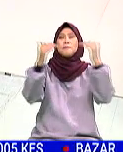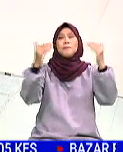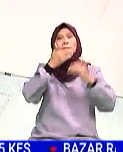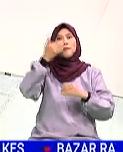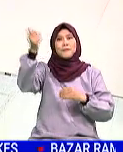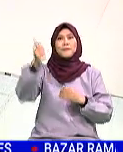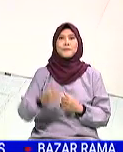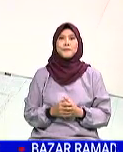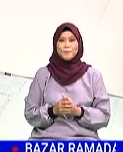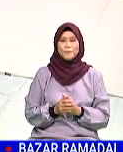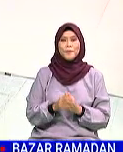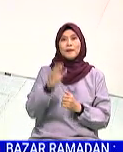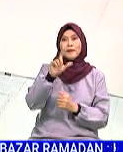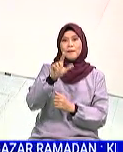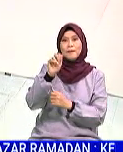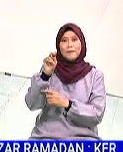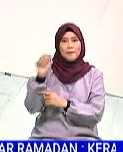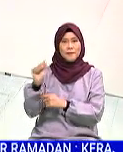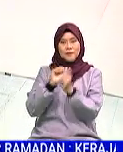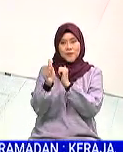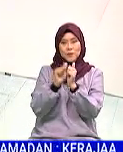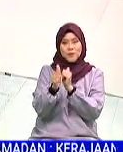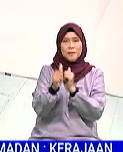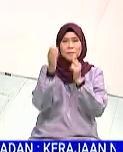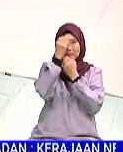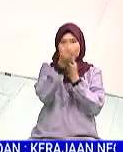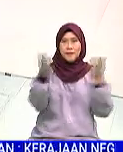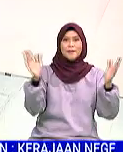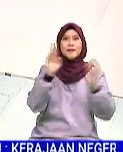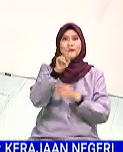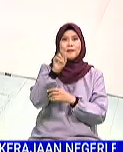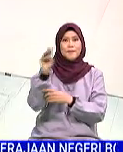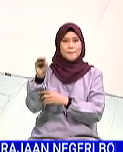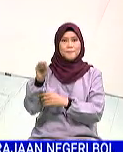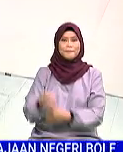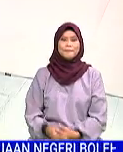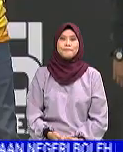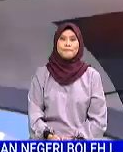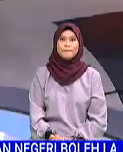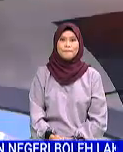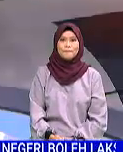terbaik. Nur Liana Tarmizi, Sukan Berita RTM.